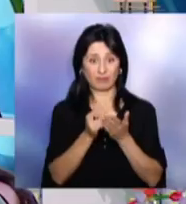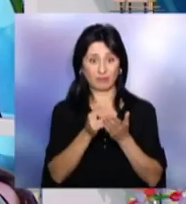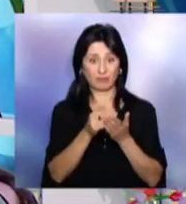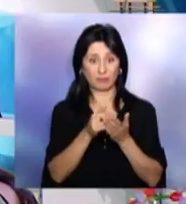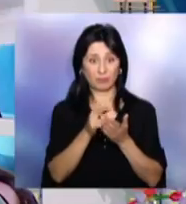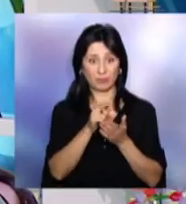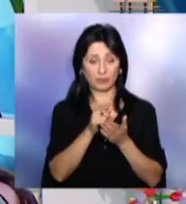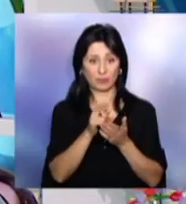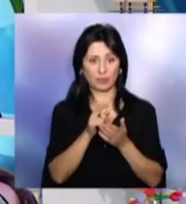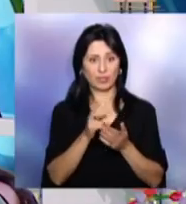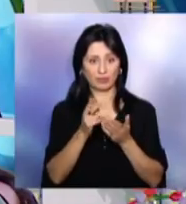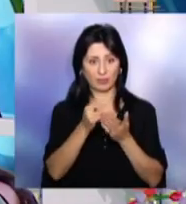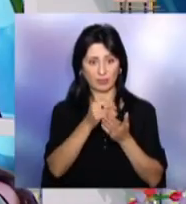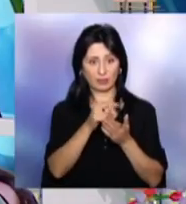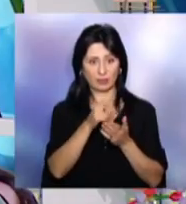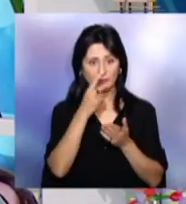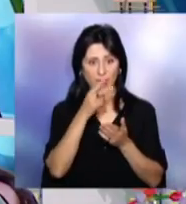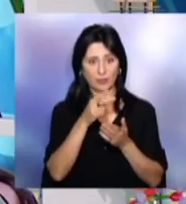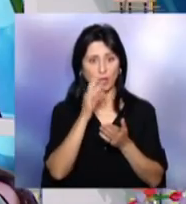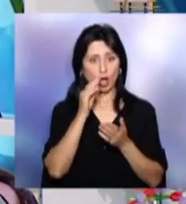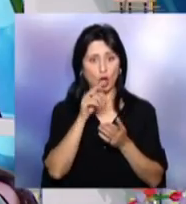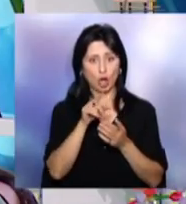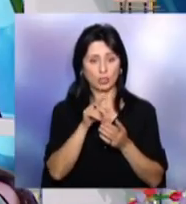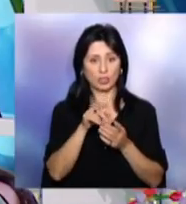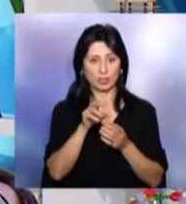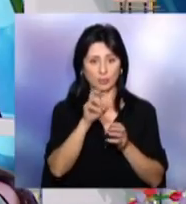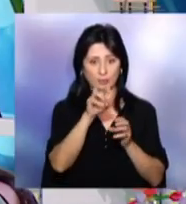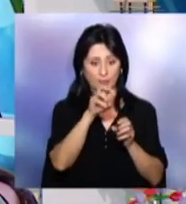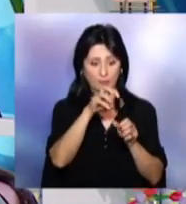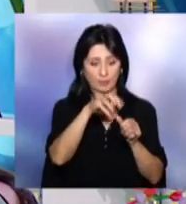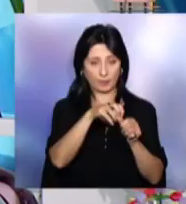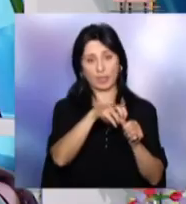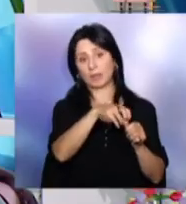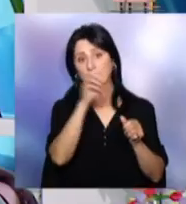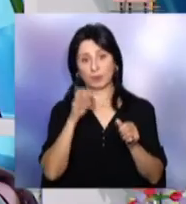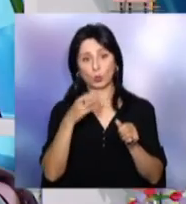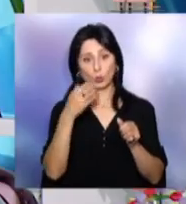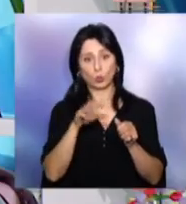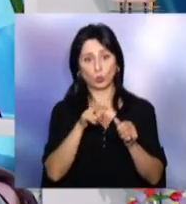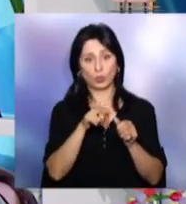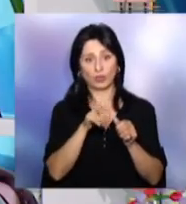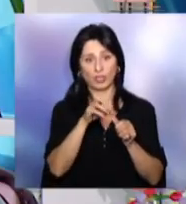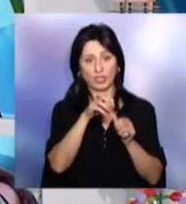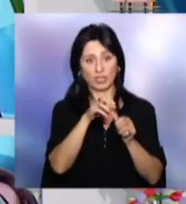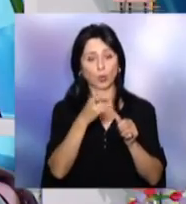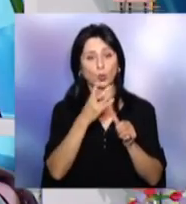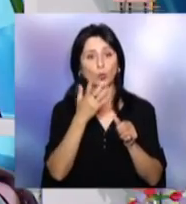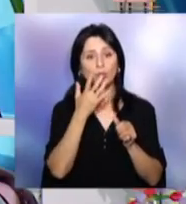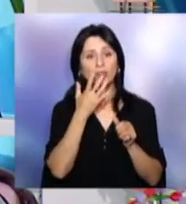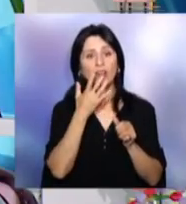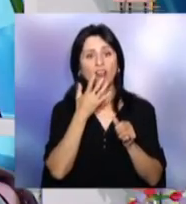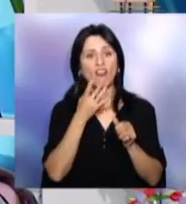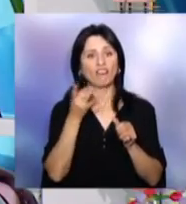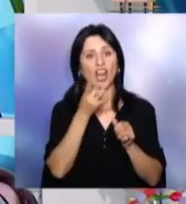მე მინდა გავამახვილო ყურადღება, როდესაც მოიხსნიან სტომის ჩანთას და აკვირდნენ. დააკვირდნენ, სტომა უნდა იყოს ვარდისფერი და